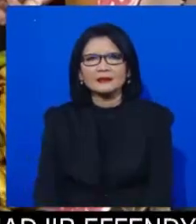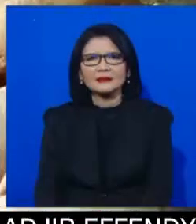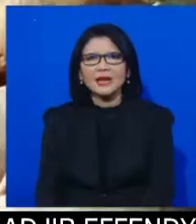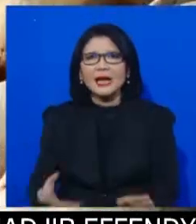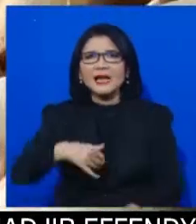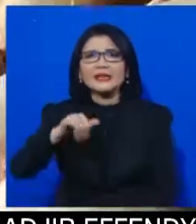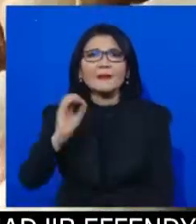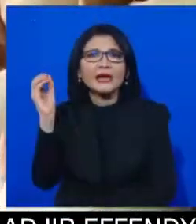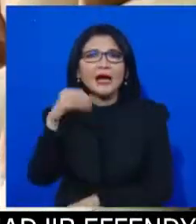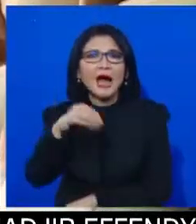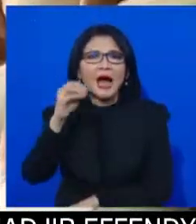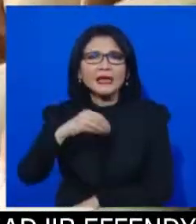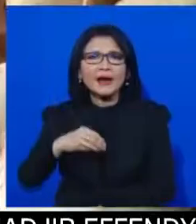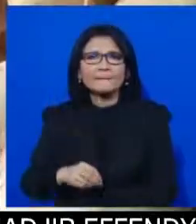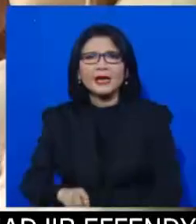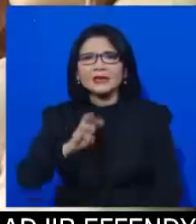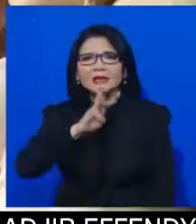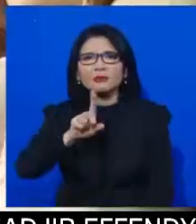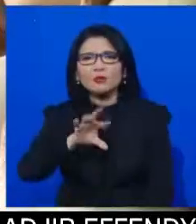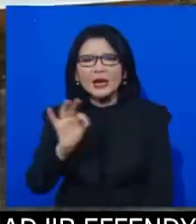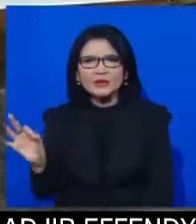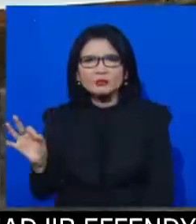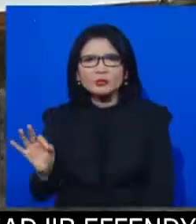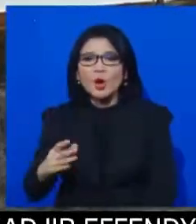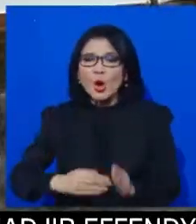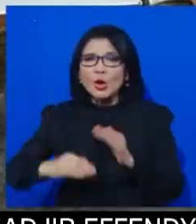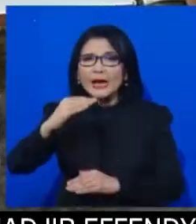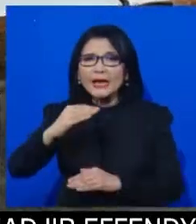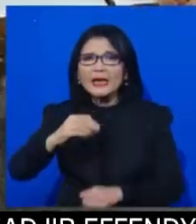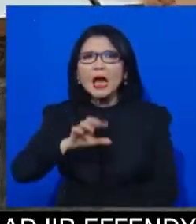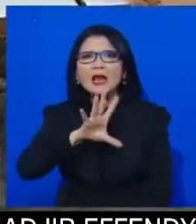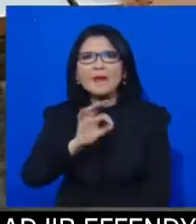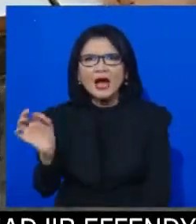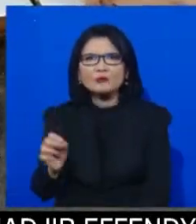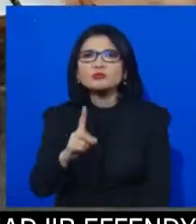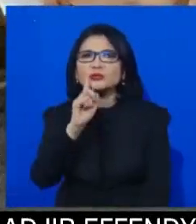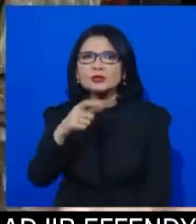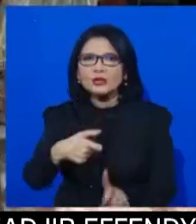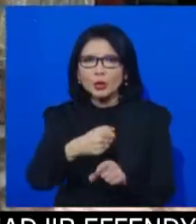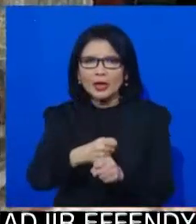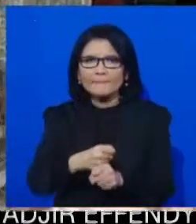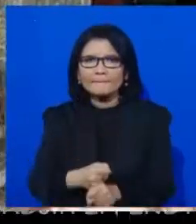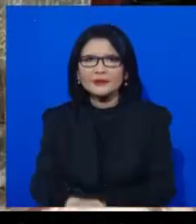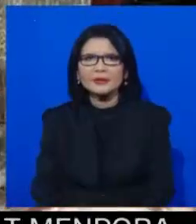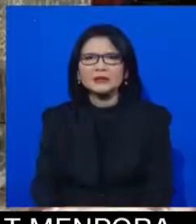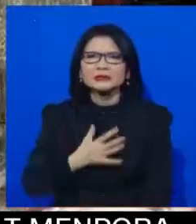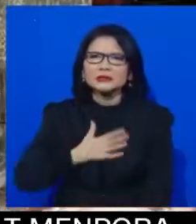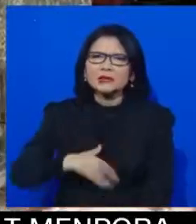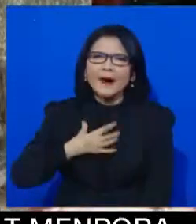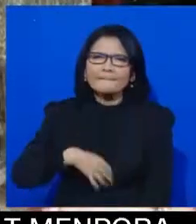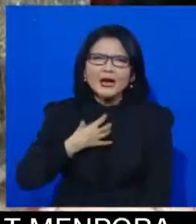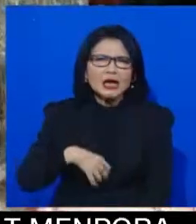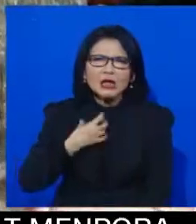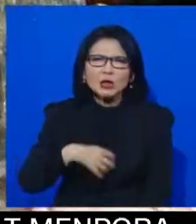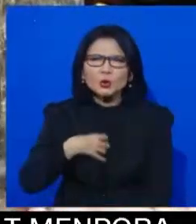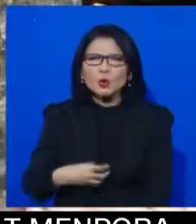daging ayam yang dijual Rp32.000 atau naik Rp5.000 per kilogram. Pedagang mengeluh, naiknya